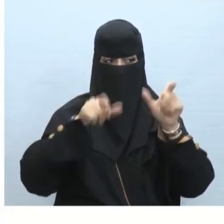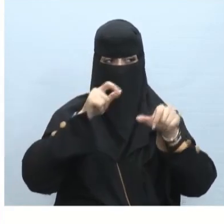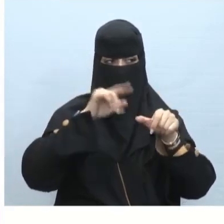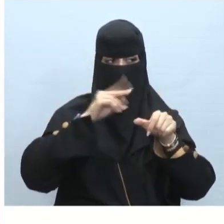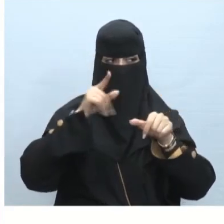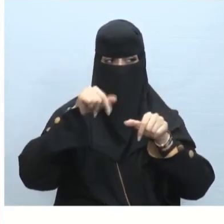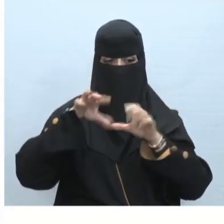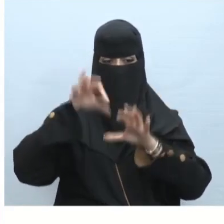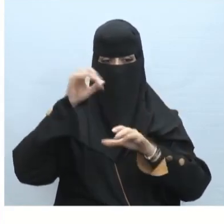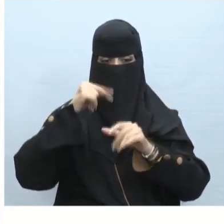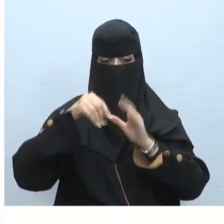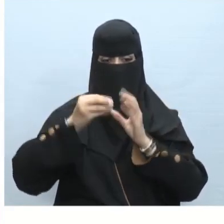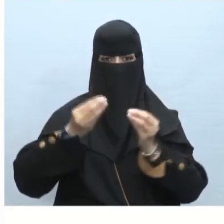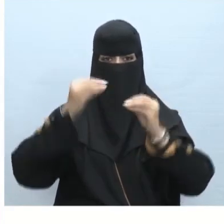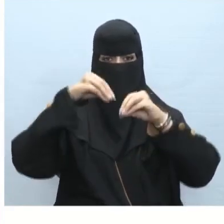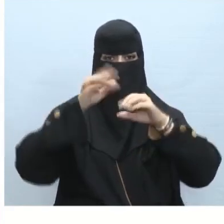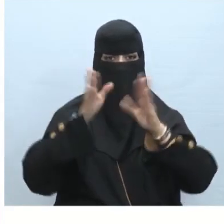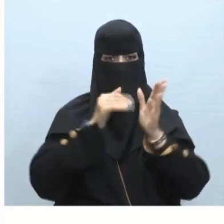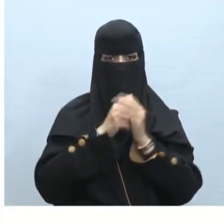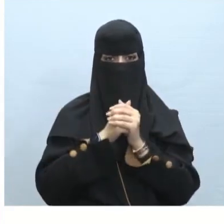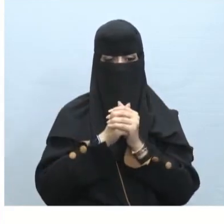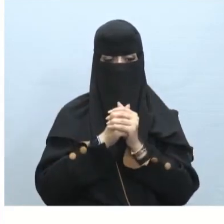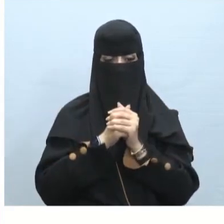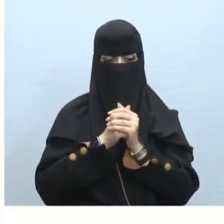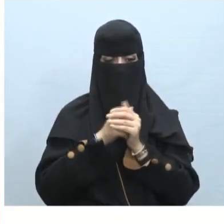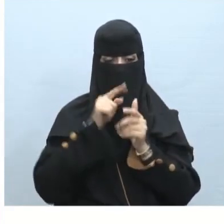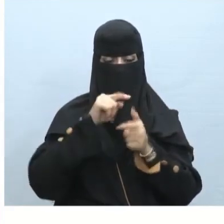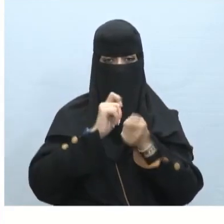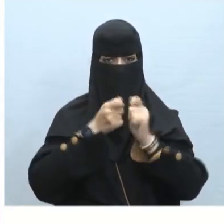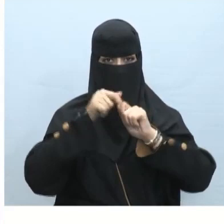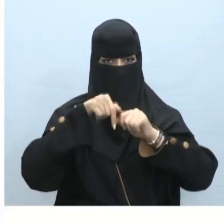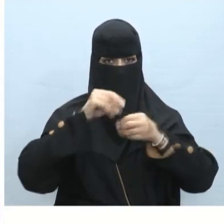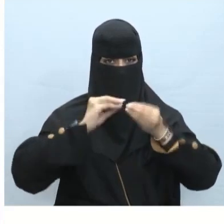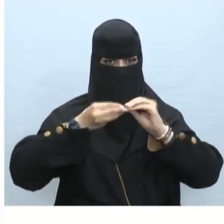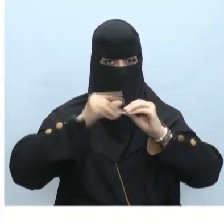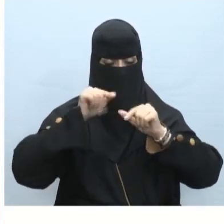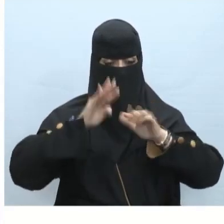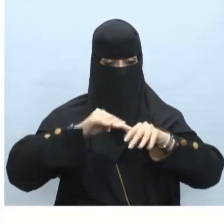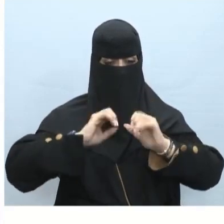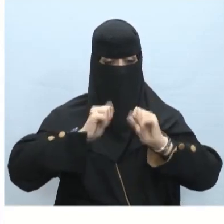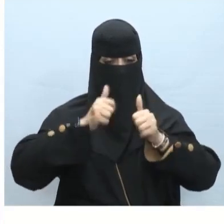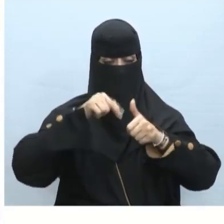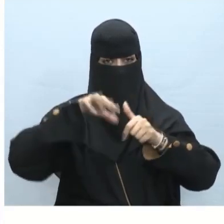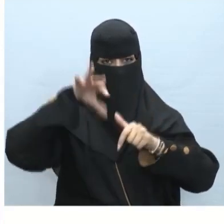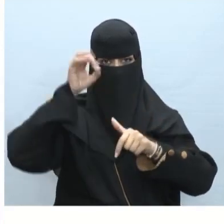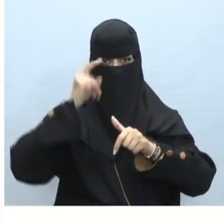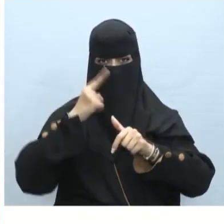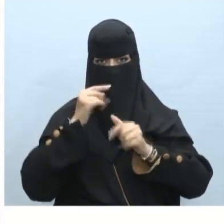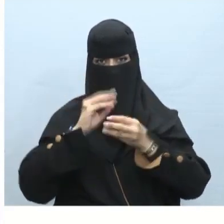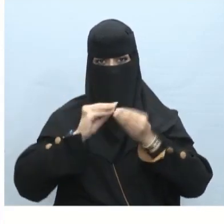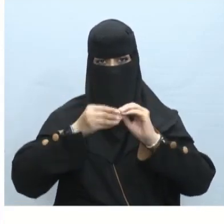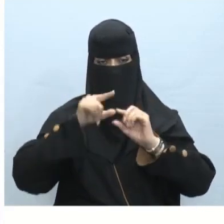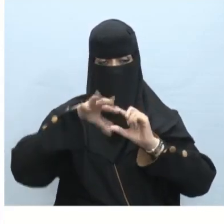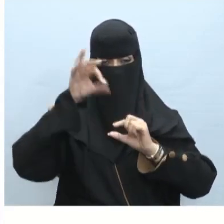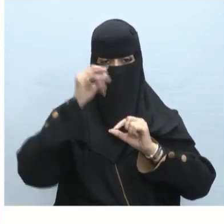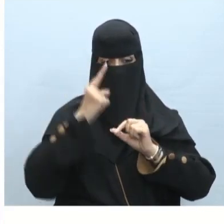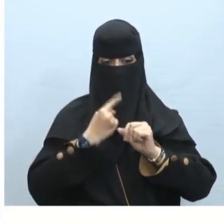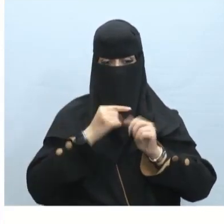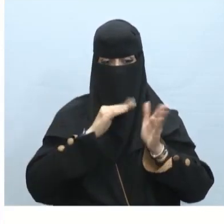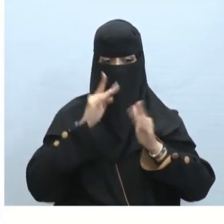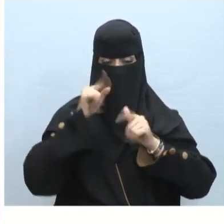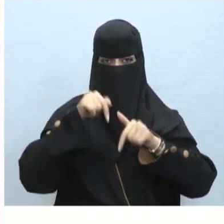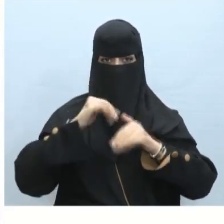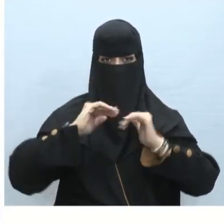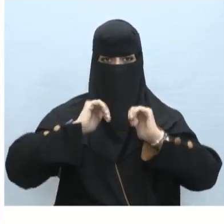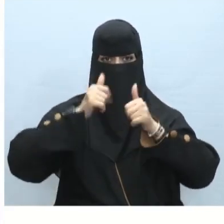سمارت ارت المدرج في تغيير الالوان كذلك تستطيع اختيار لون من الالوان الموجوده